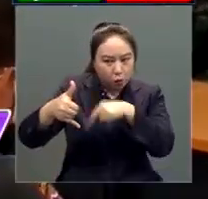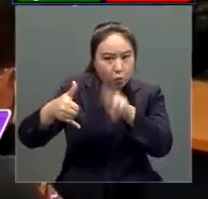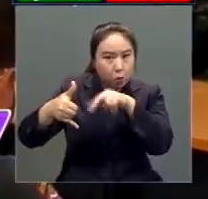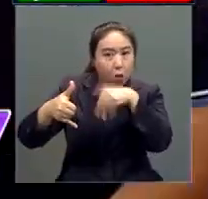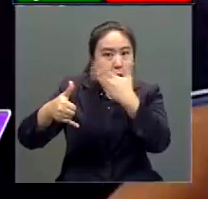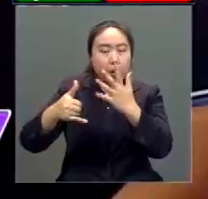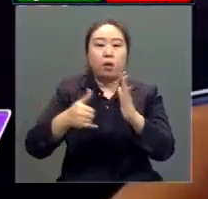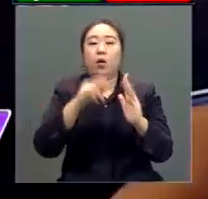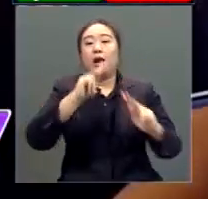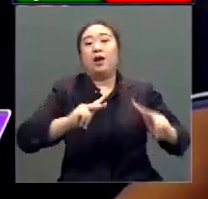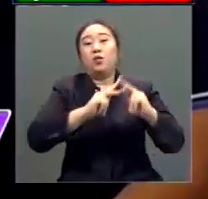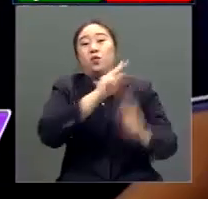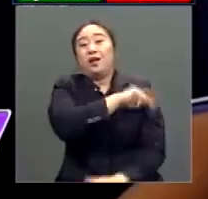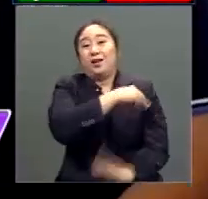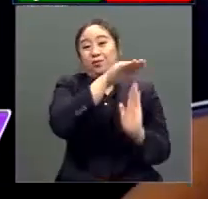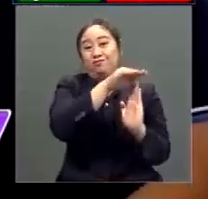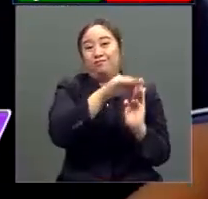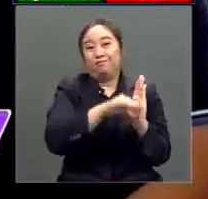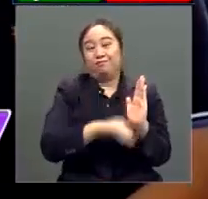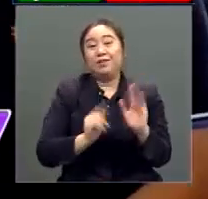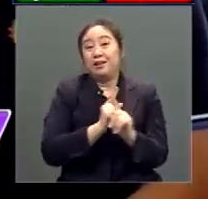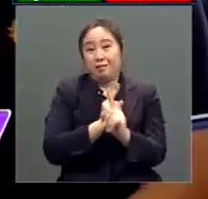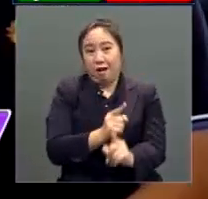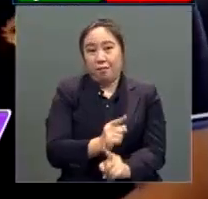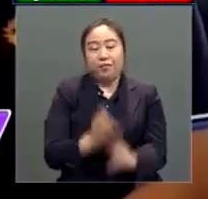วันเพื่อดูอาการของโรคตามระบบของกระทรวงสาธารณสุขonซึ่งผู้ที่จะเดินทางกลับเข้ามาในพื้นที่ส่วนใหญ่เป็นผู้ใช้แรงงานในกลุ่มของต้มยำกุ้งหรือร้านอาหารไทยมุสลิมรับกรีดยางนวดแผนไทยและก็นักศึกษาอยู่ในประเทศมาเลเซียครับ